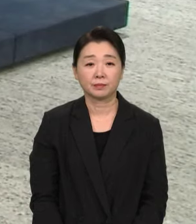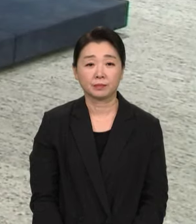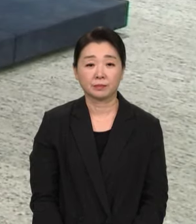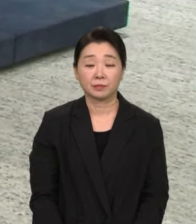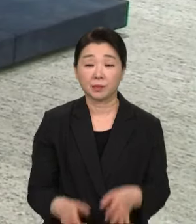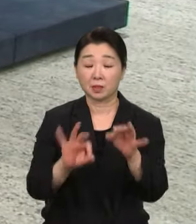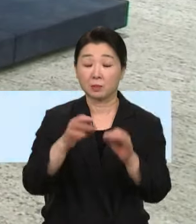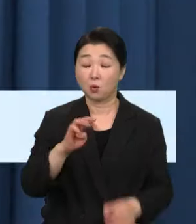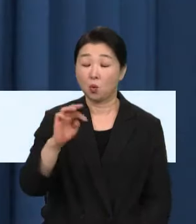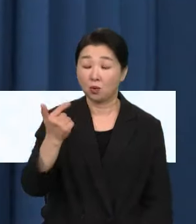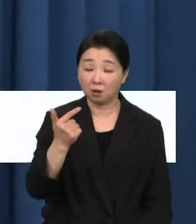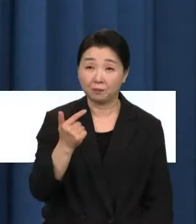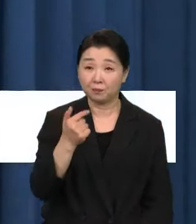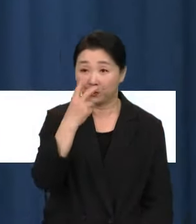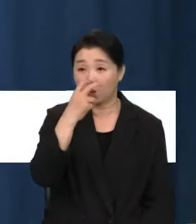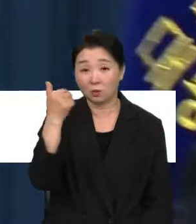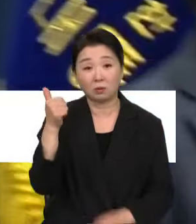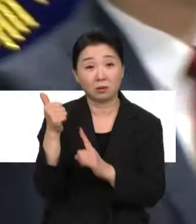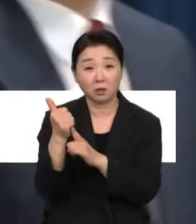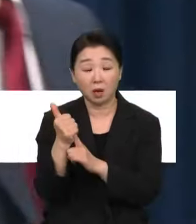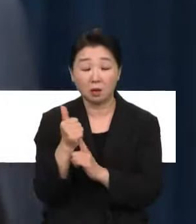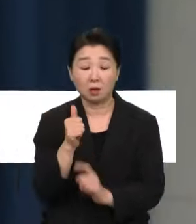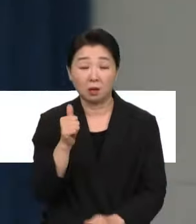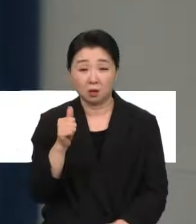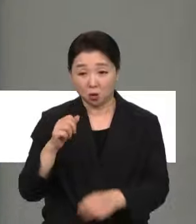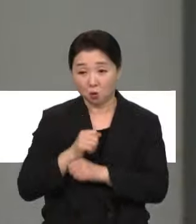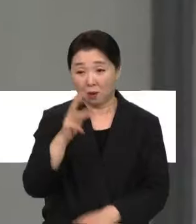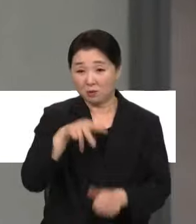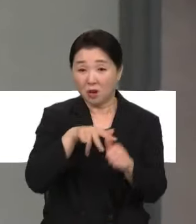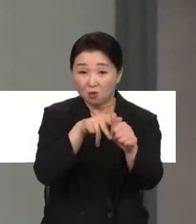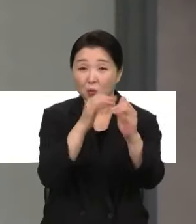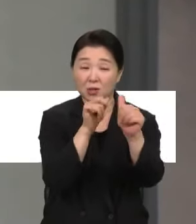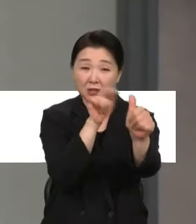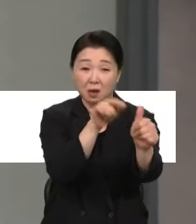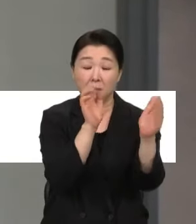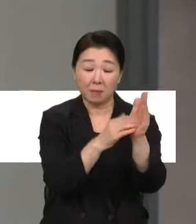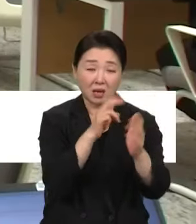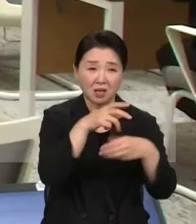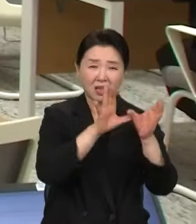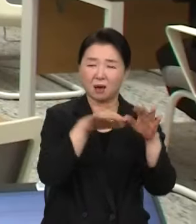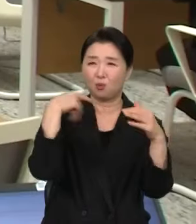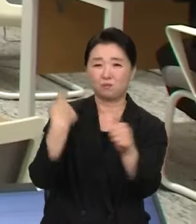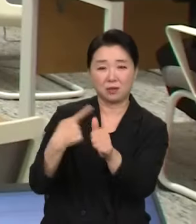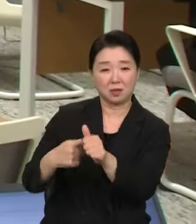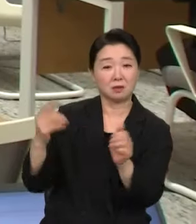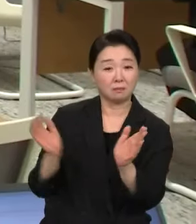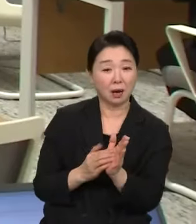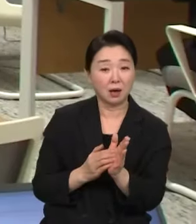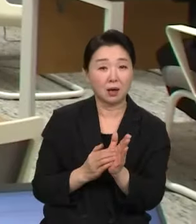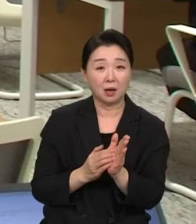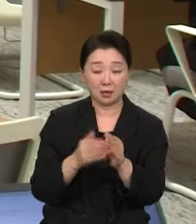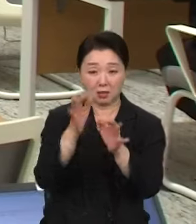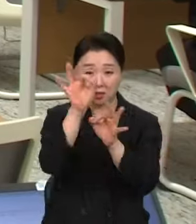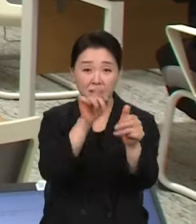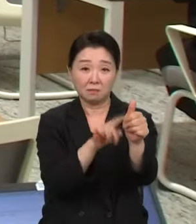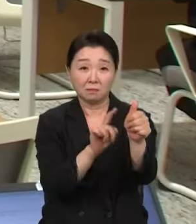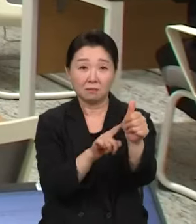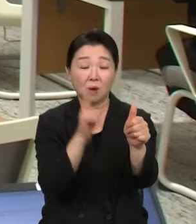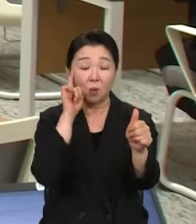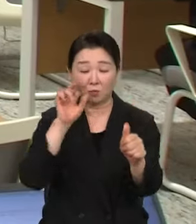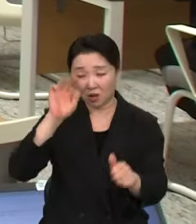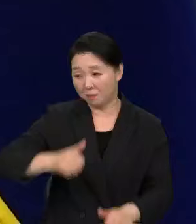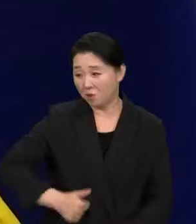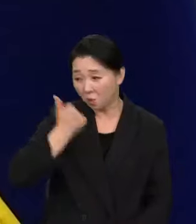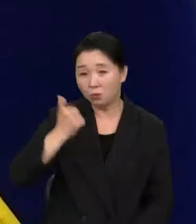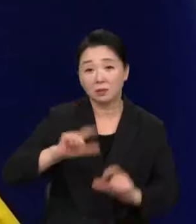김용현 대통령실 경호처장이 국방부 장관 후보자로 지명되자 야당은 일제히 비판했습니다. 김 후보자가 VIP